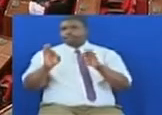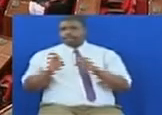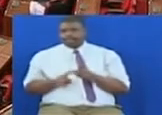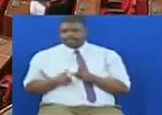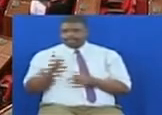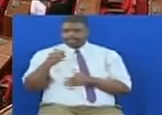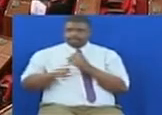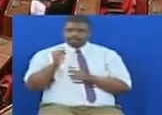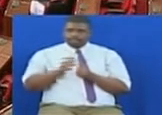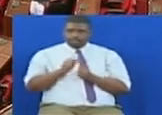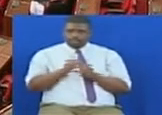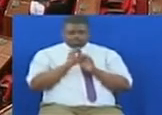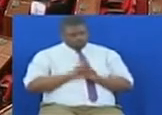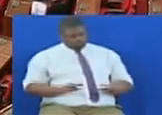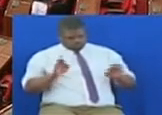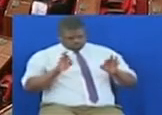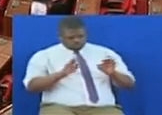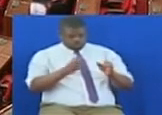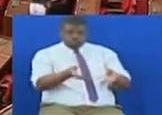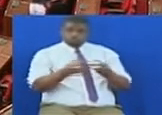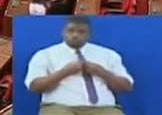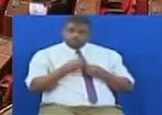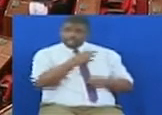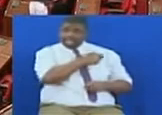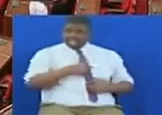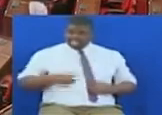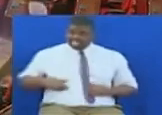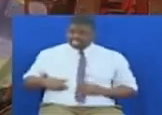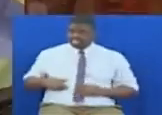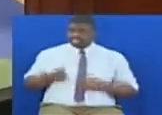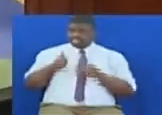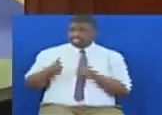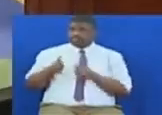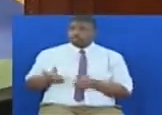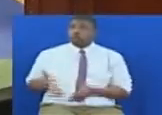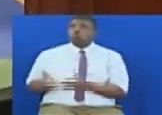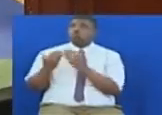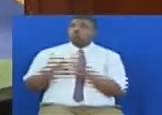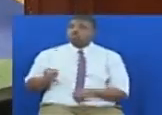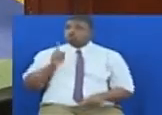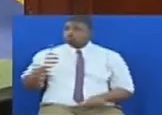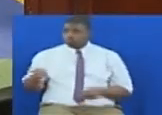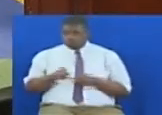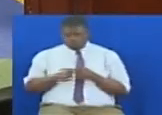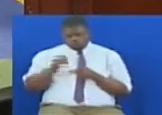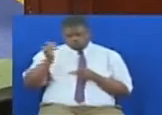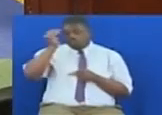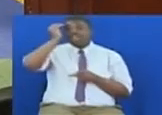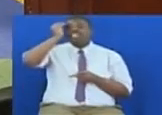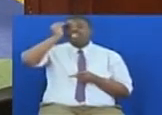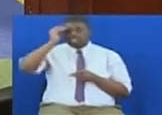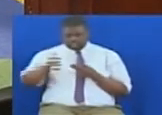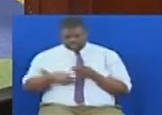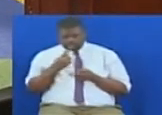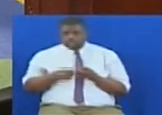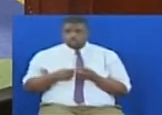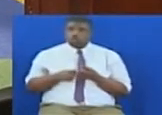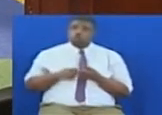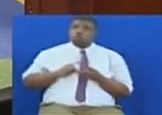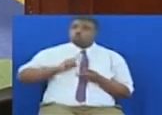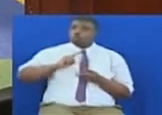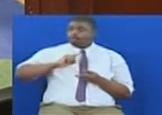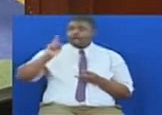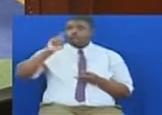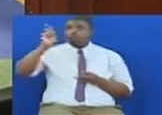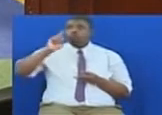ni kutupatia rais tunayemtegemea mwenye uwezo, umakini na umaarufu wa kuifanya nchi